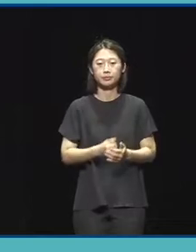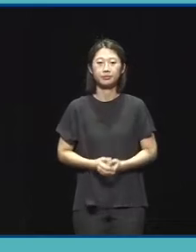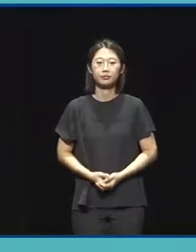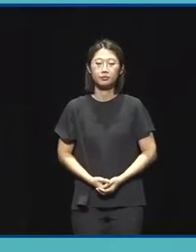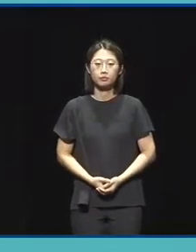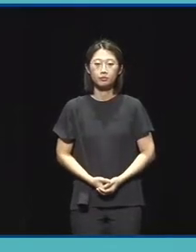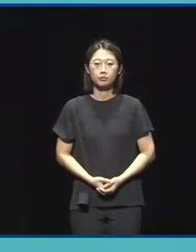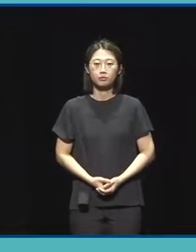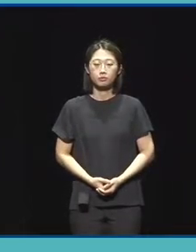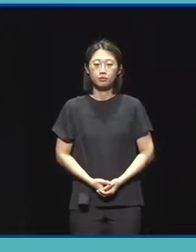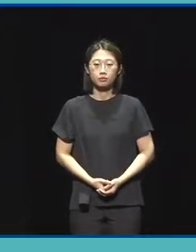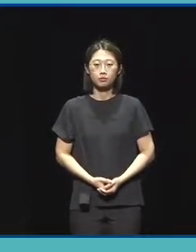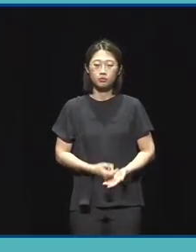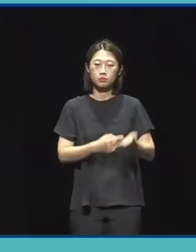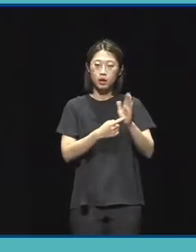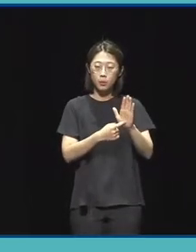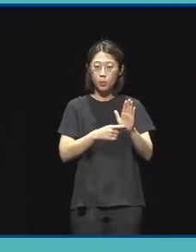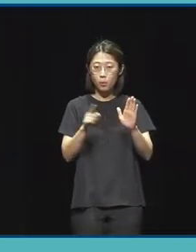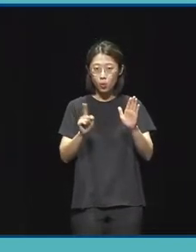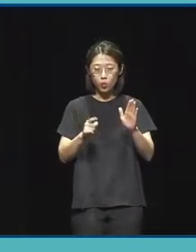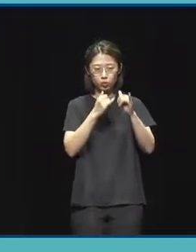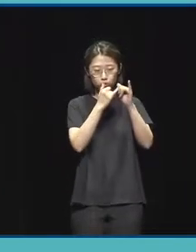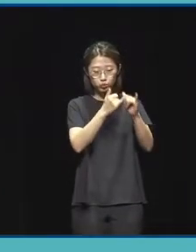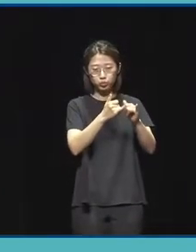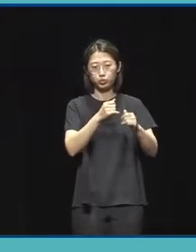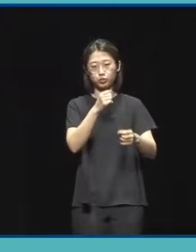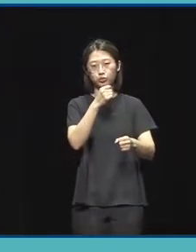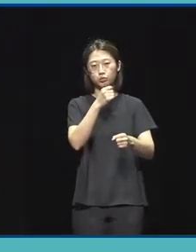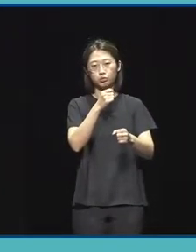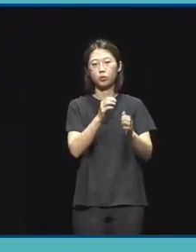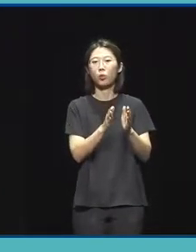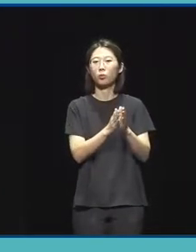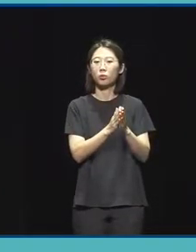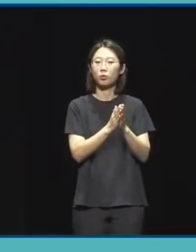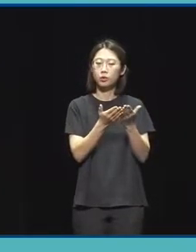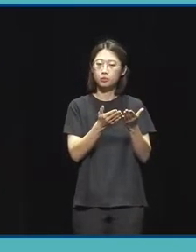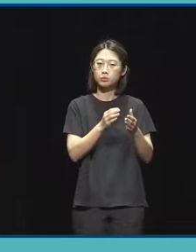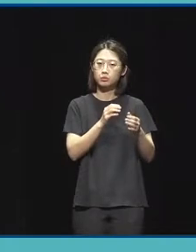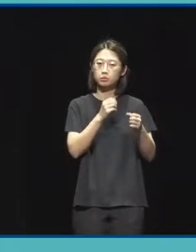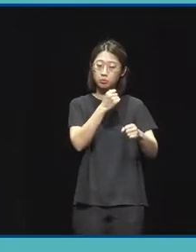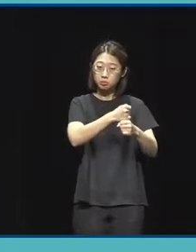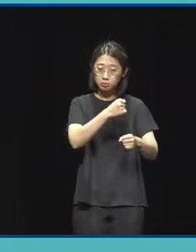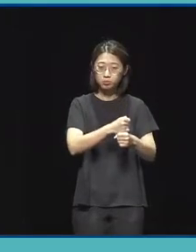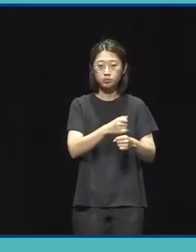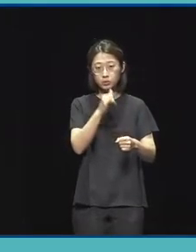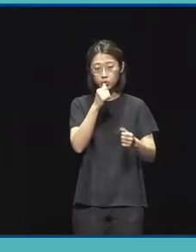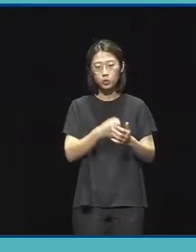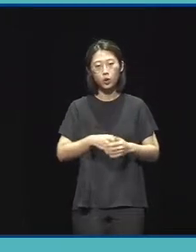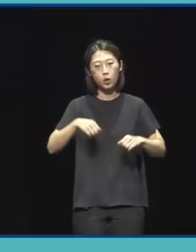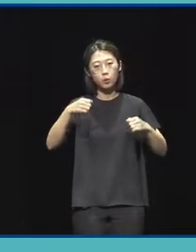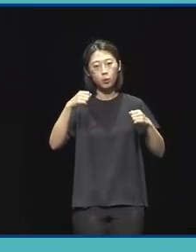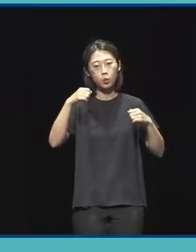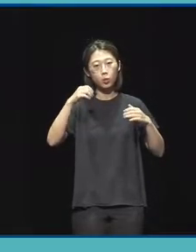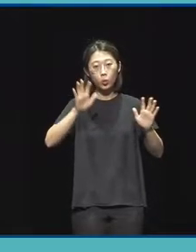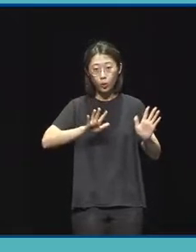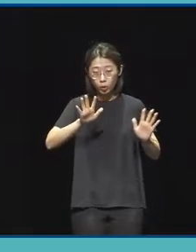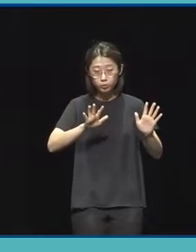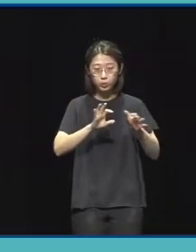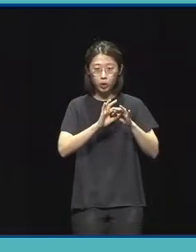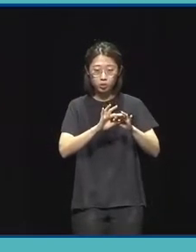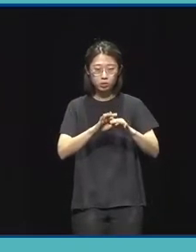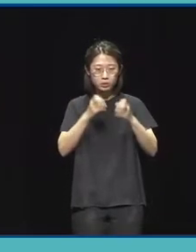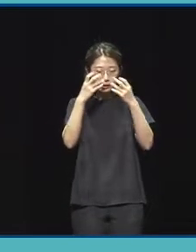그리고 발표 쪽에는 우수 작품 제작을 지원하는 여러분들이 가장 잘 아시는 공연예술 산실